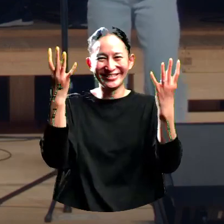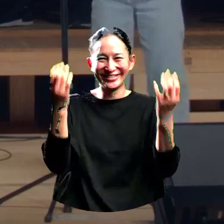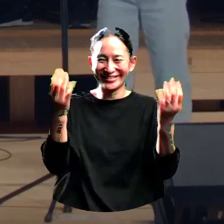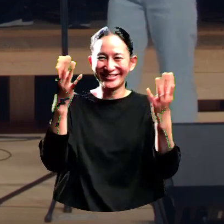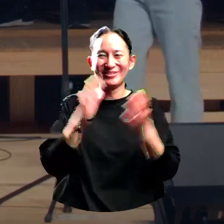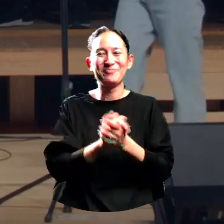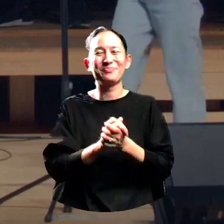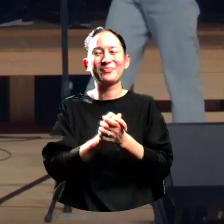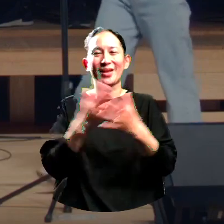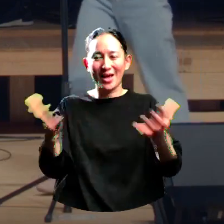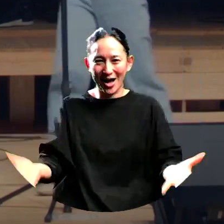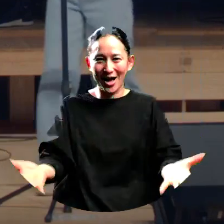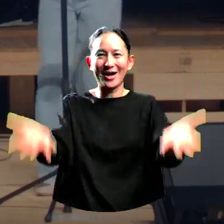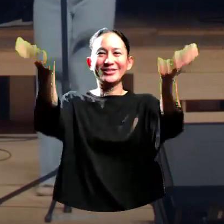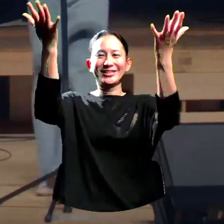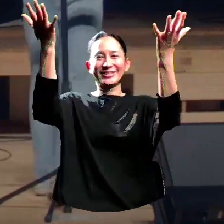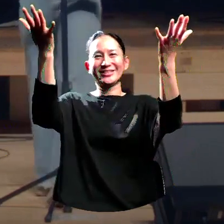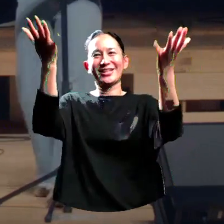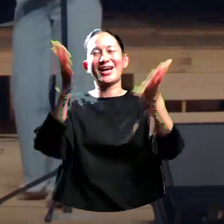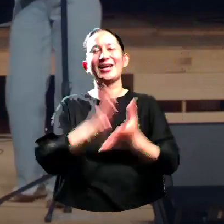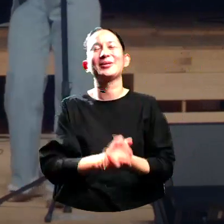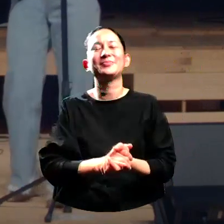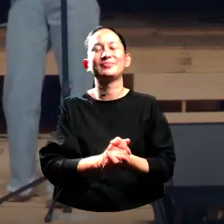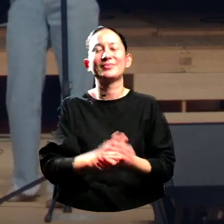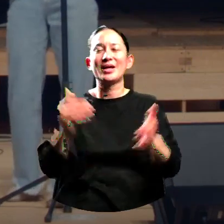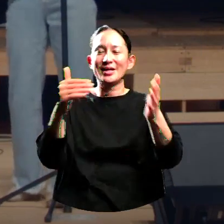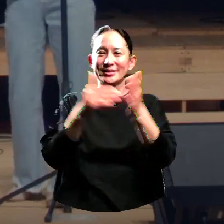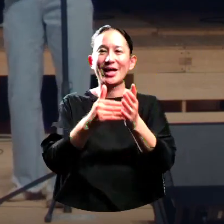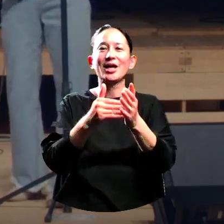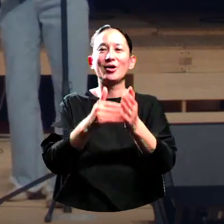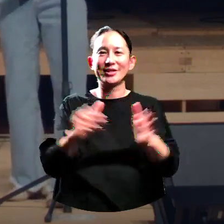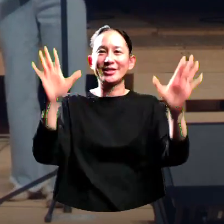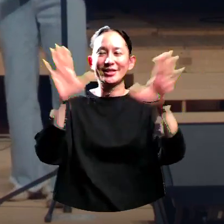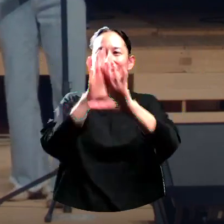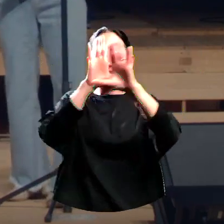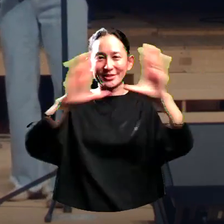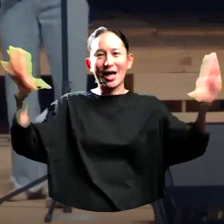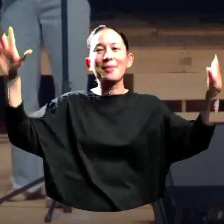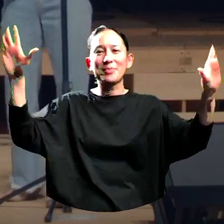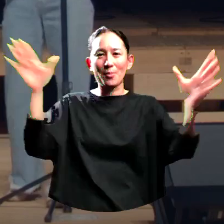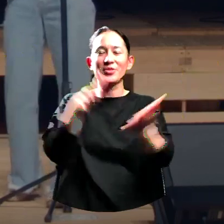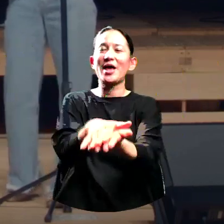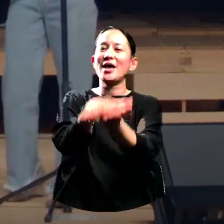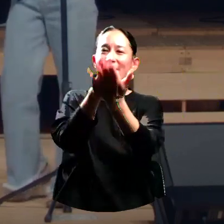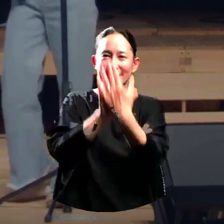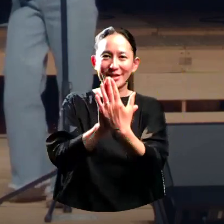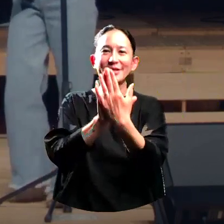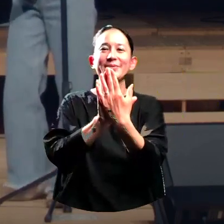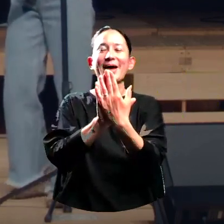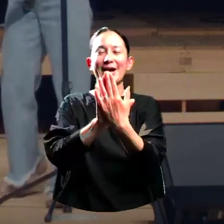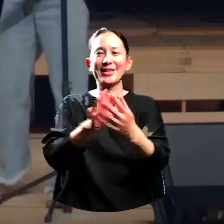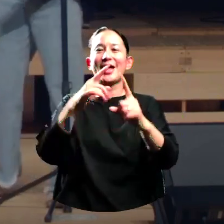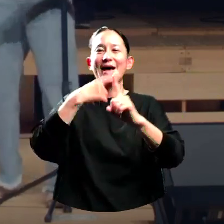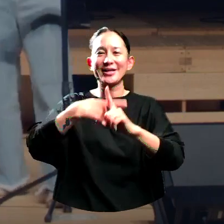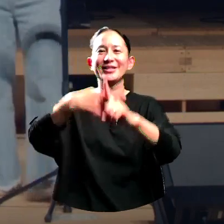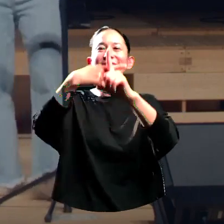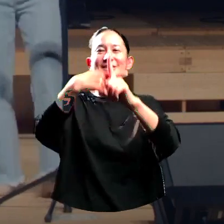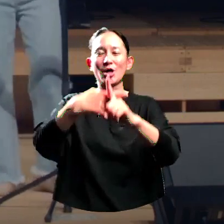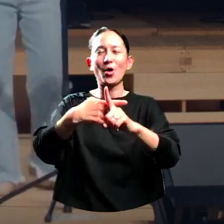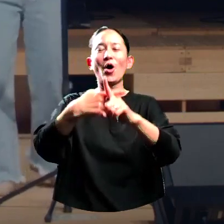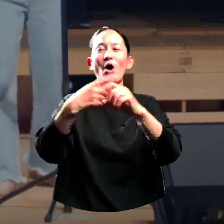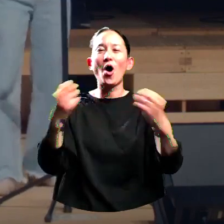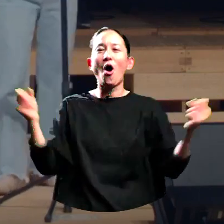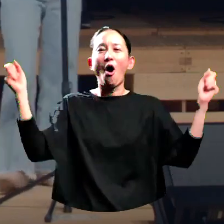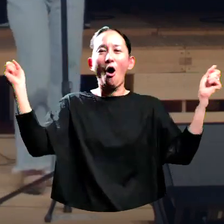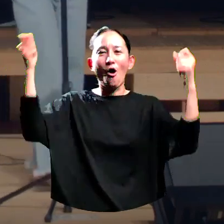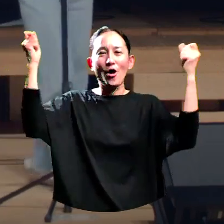い、皆さんお出しください。 Please rise. 最後にもう一度賛美を持ってよみがえられたイエス様をお祝いしましょう。 Let's close this day